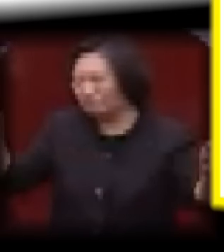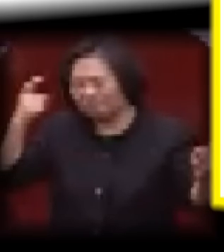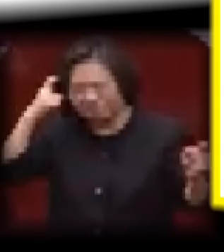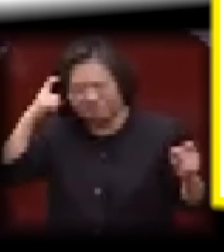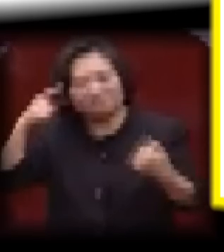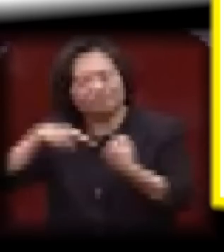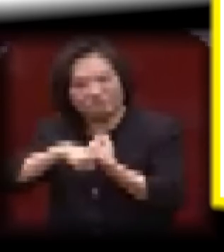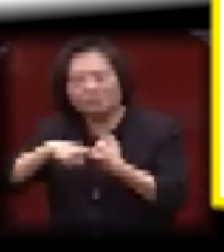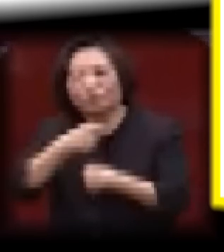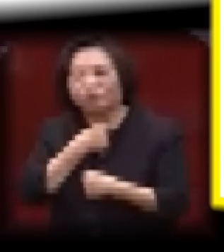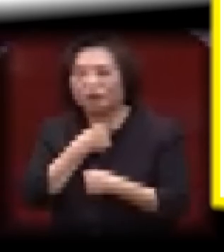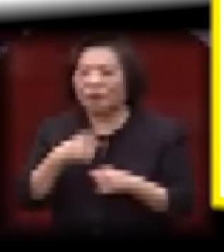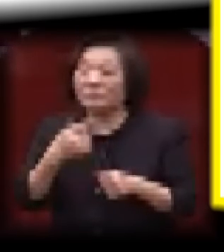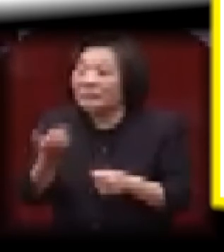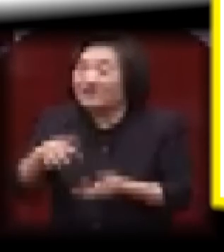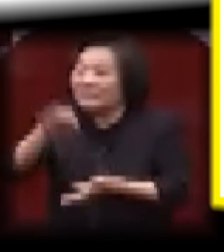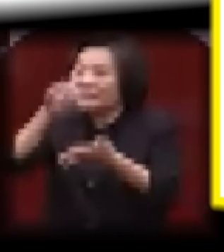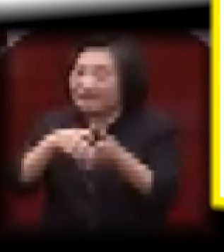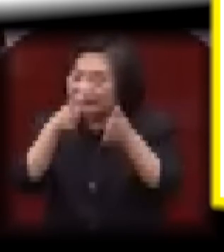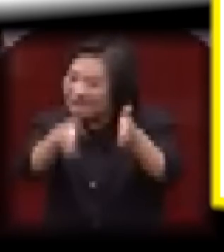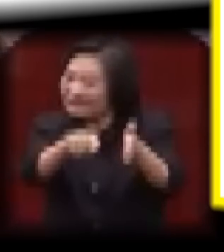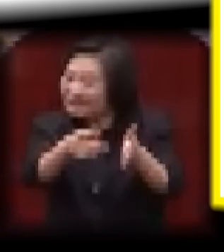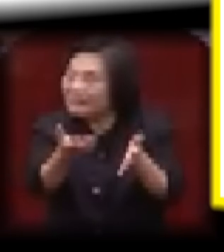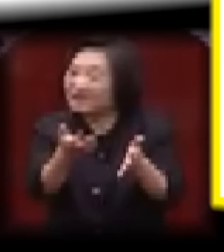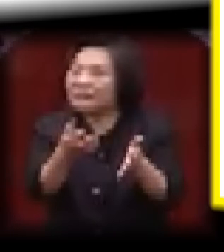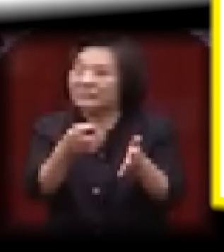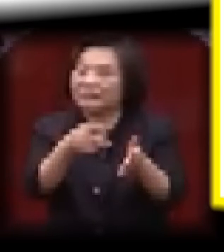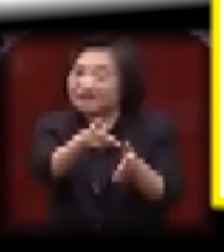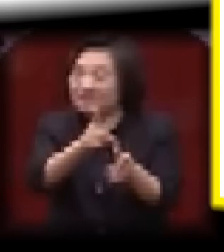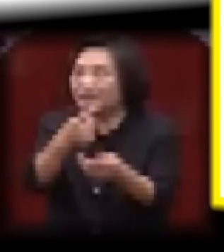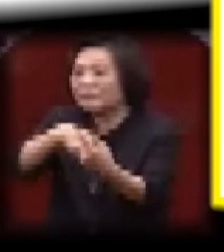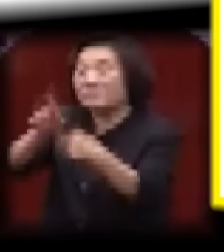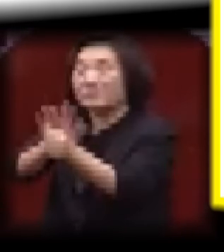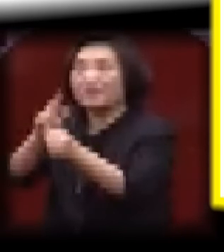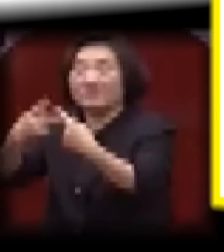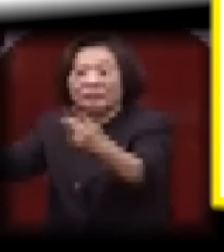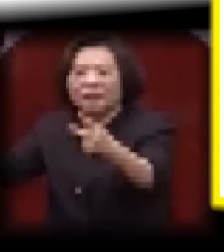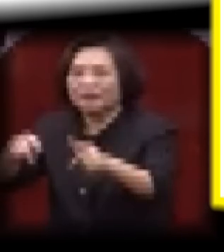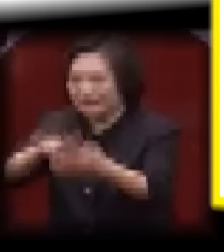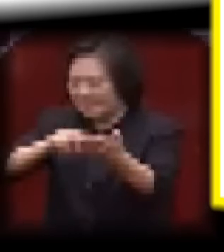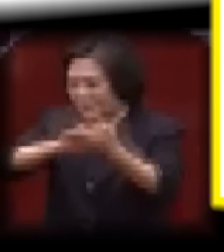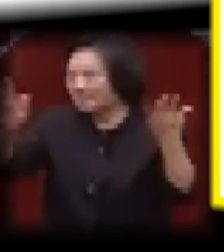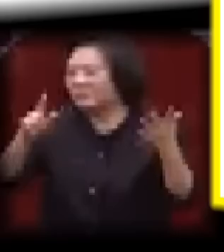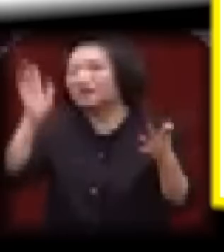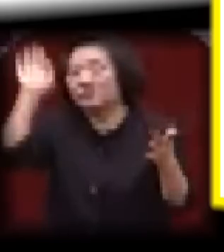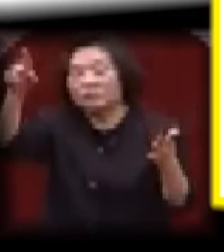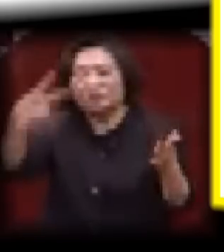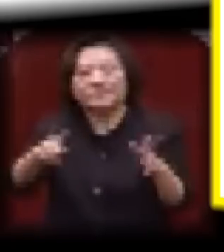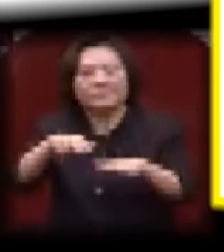的税率，这个先处理完以后，后面整包要怎么处理，这个我们会再做整体的规划。